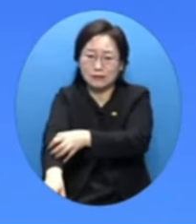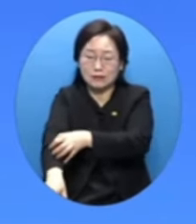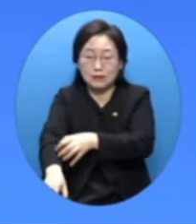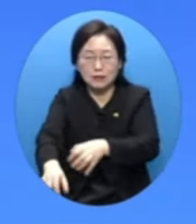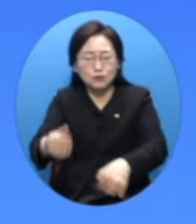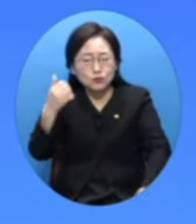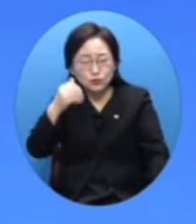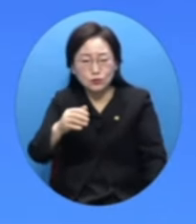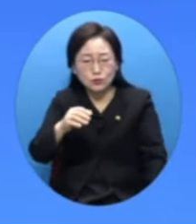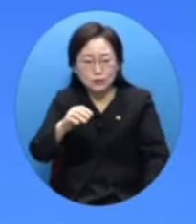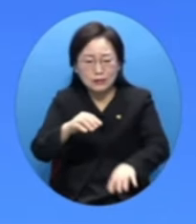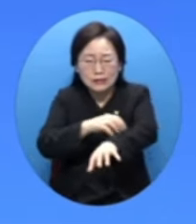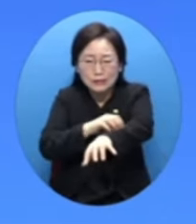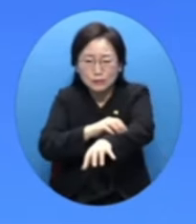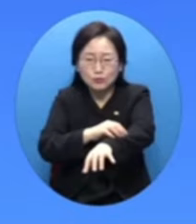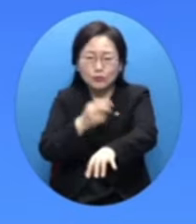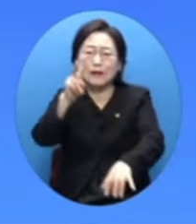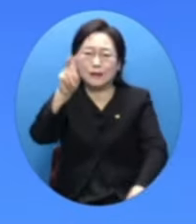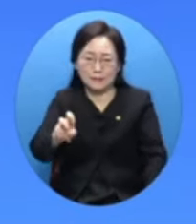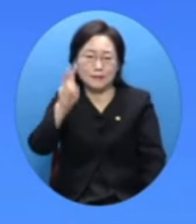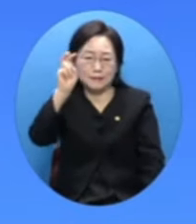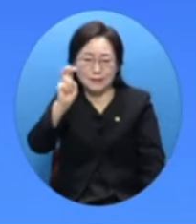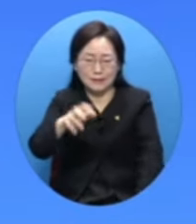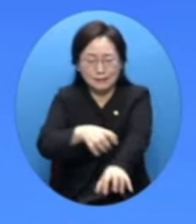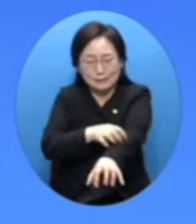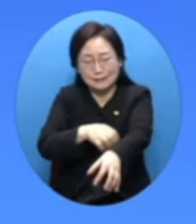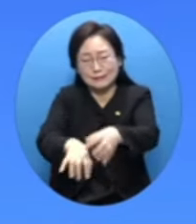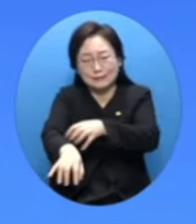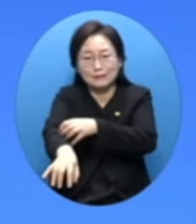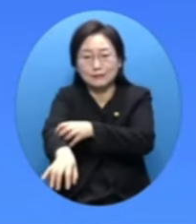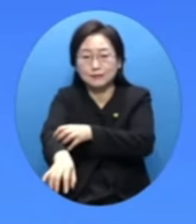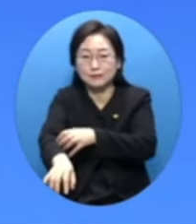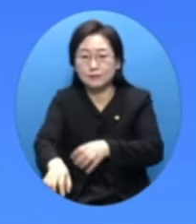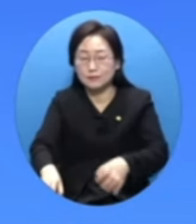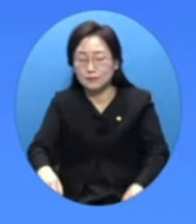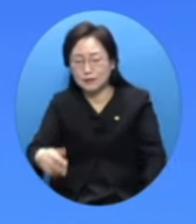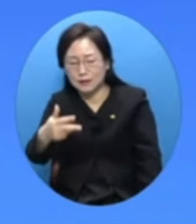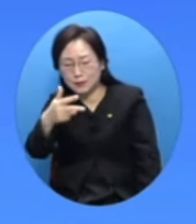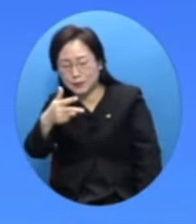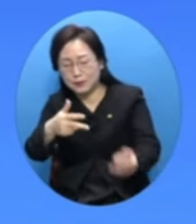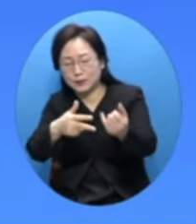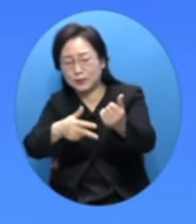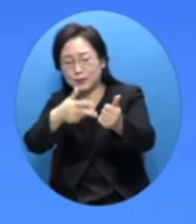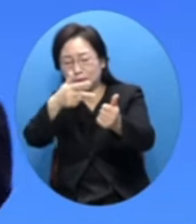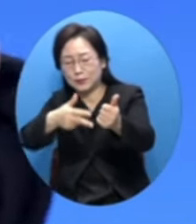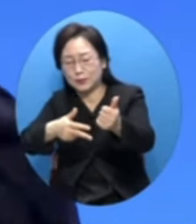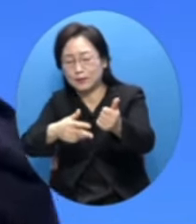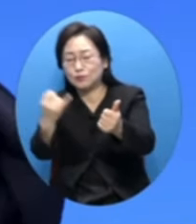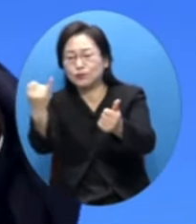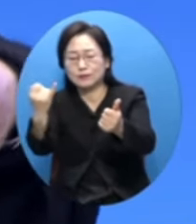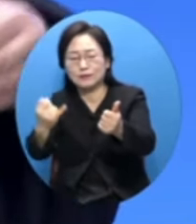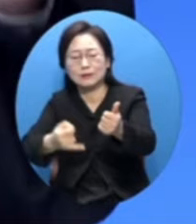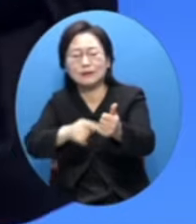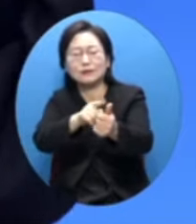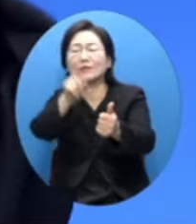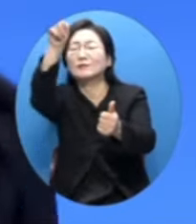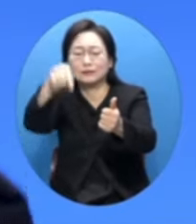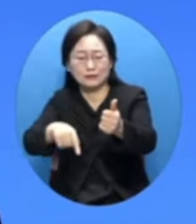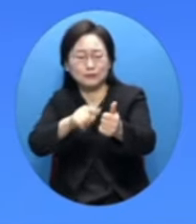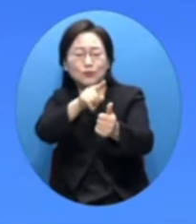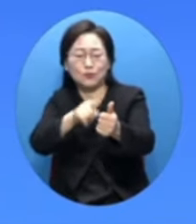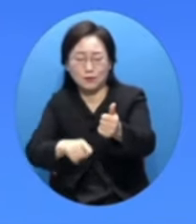성경학자들은 피부암이라고 합니다. 온몸을 긁어야 되고 이를 옆에서 지켜보던 아내는 지켜보다 못해서 하나님을 저주하고 죽으라고